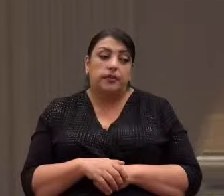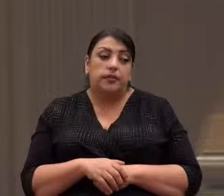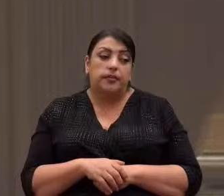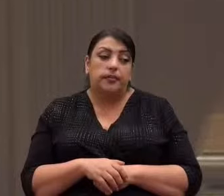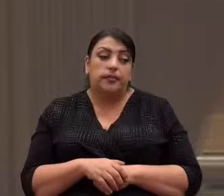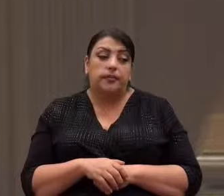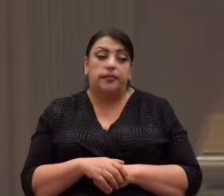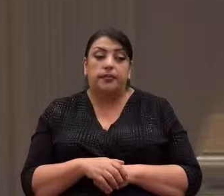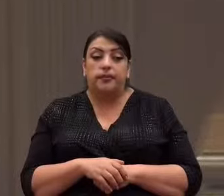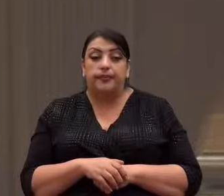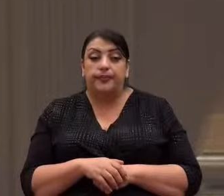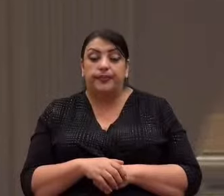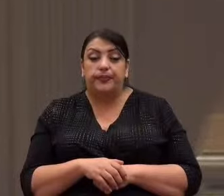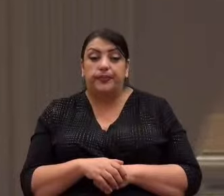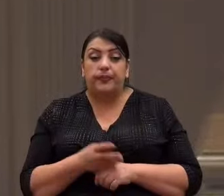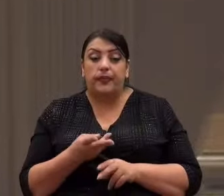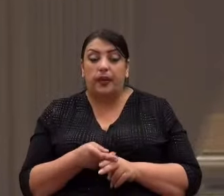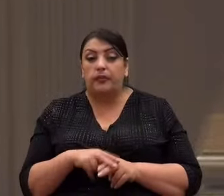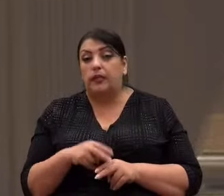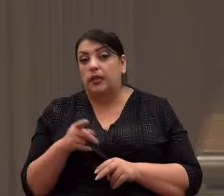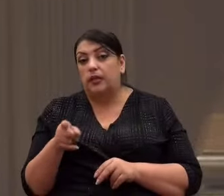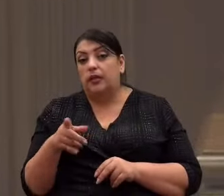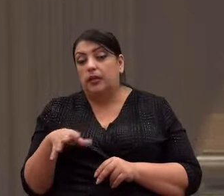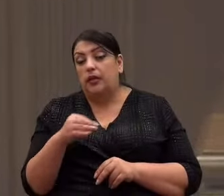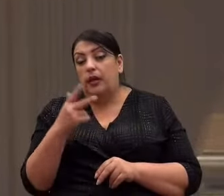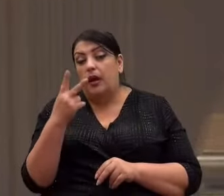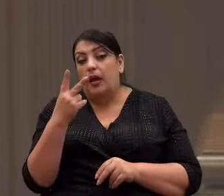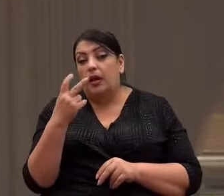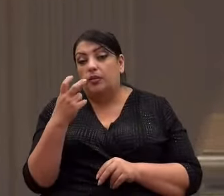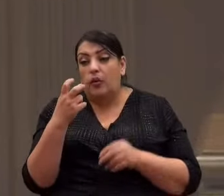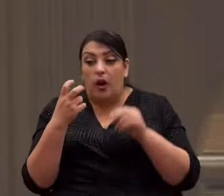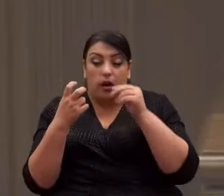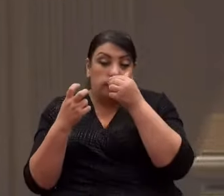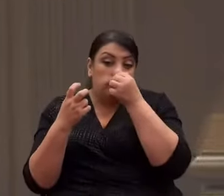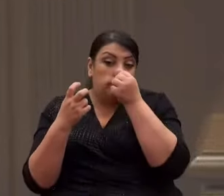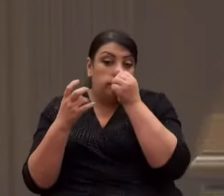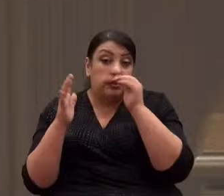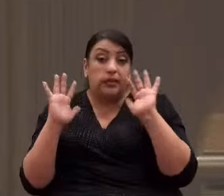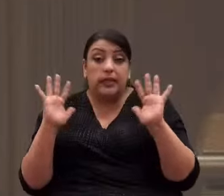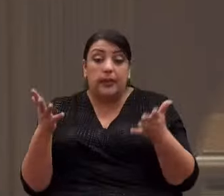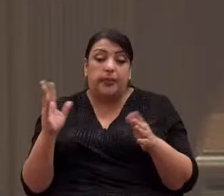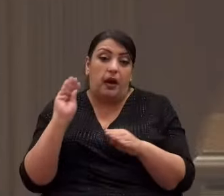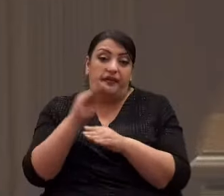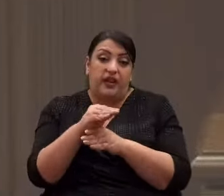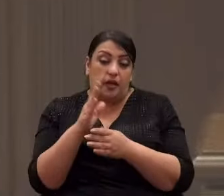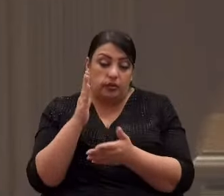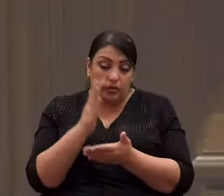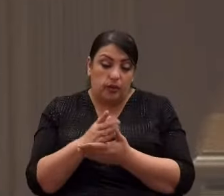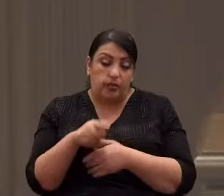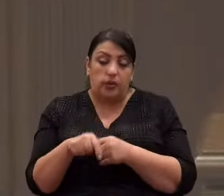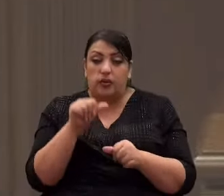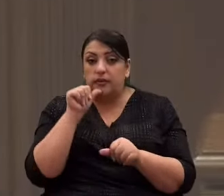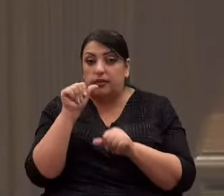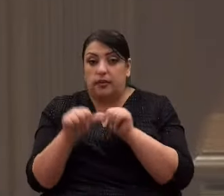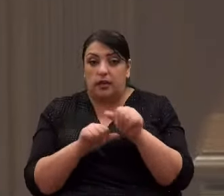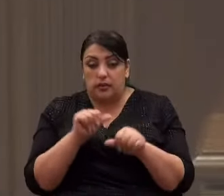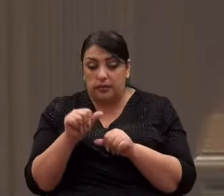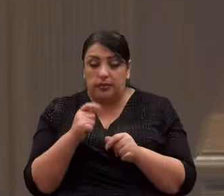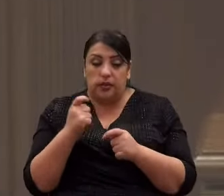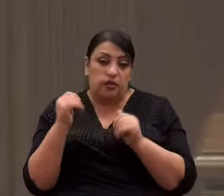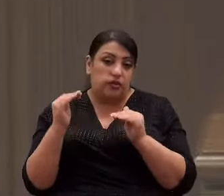ընդամենը գործով մոտ 200 դեպքի ավելացում ունենք, որը այս տարի փաստորեն